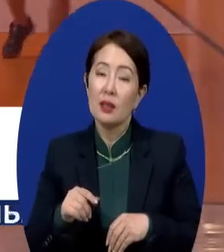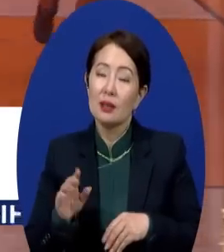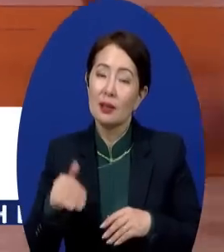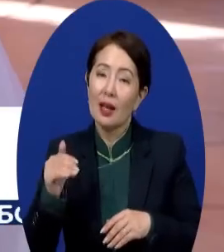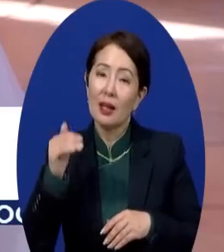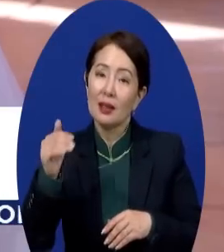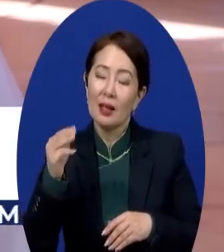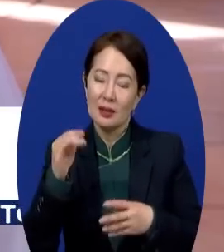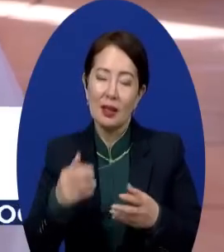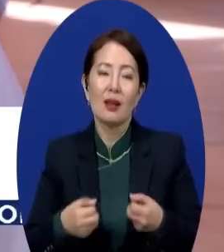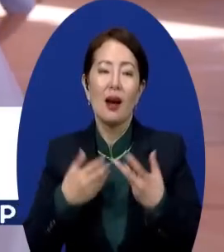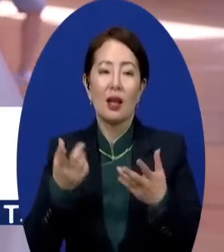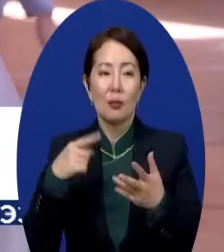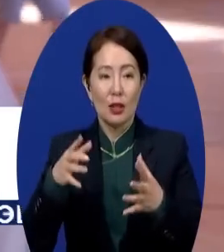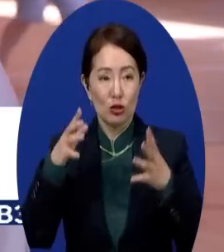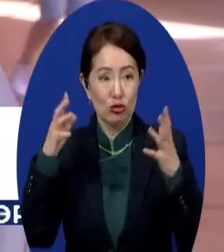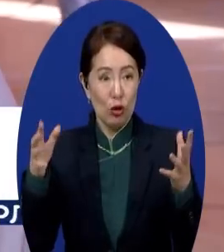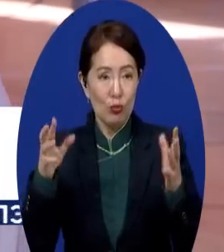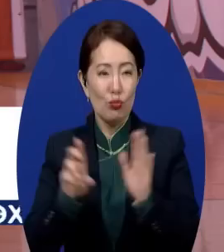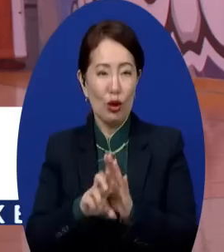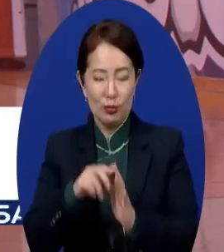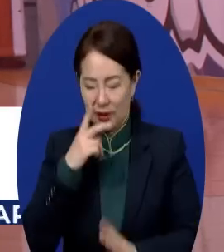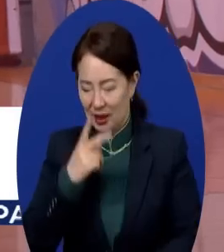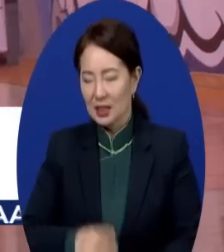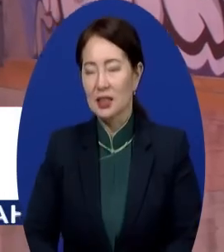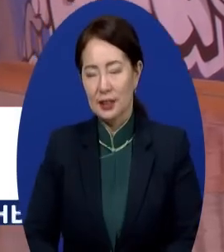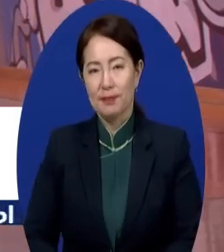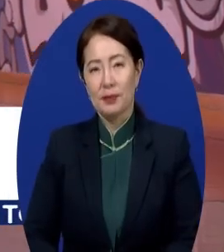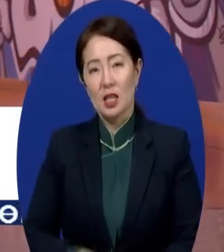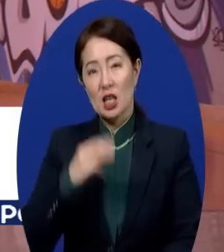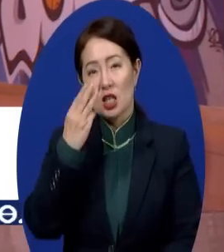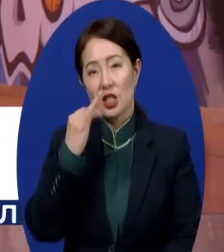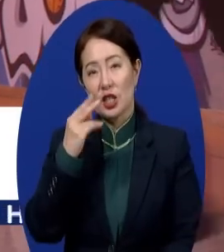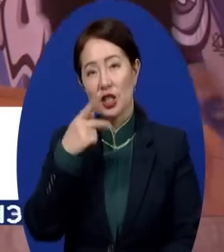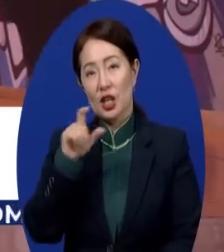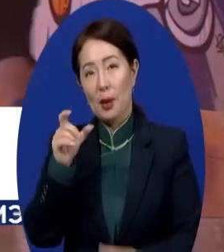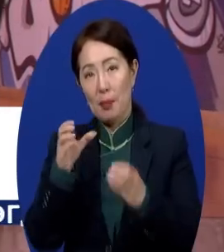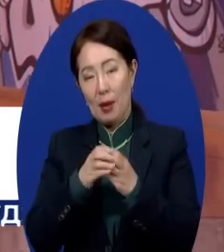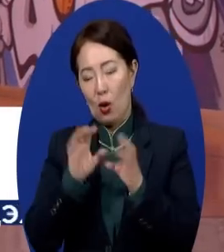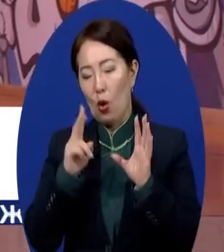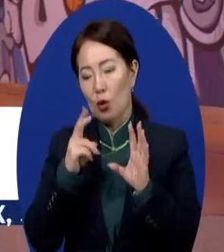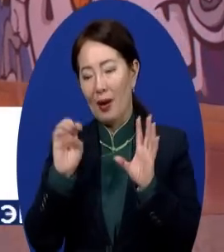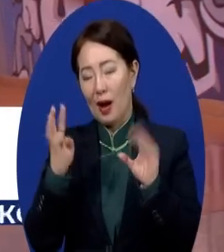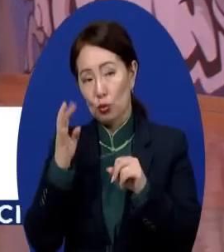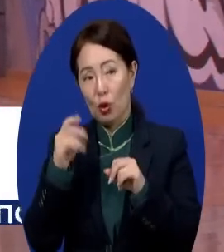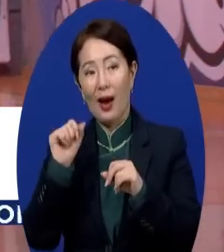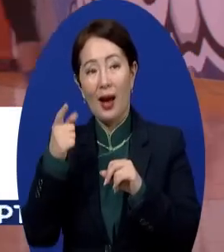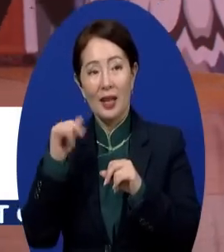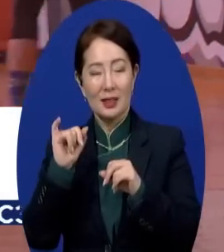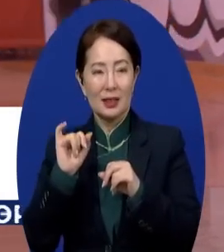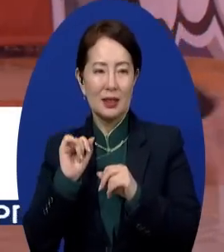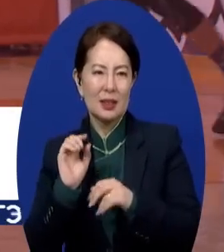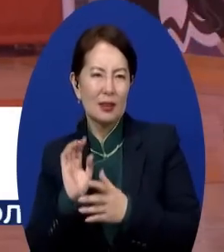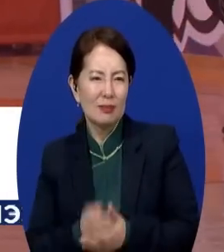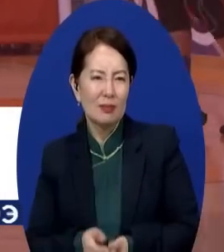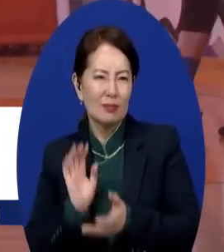дараагийн шатанд гарах маш том боломж гэж харж байгаа. Мөн шиг шоугийн бүрэлдэхүүнд 2014 оны Азийн зуны спортын наадамд шилдэг 8